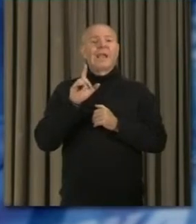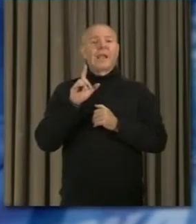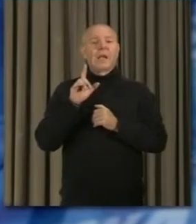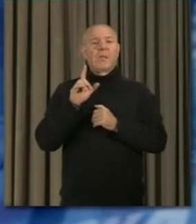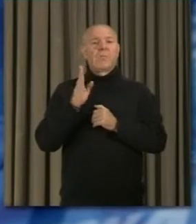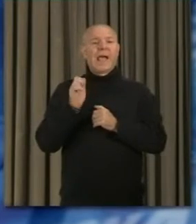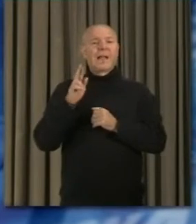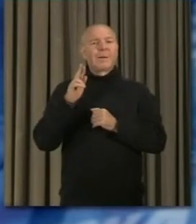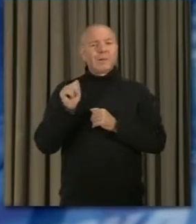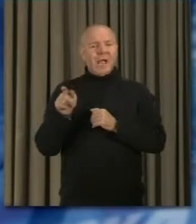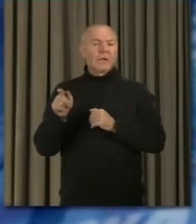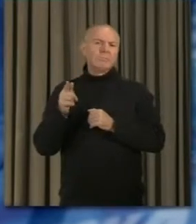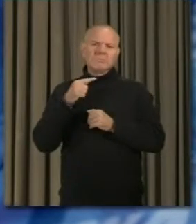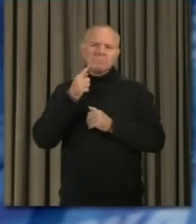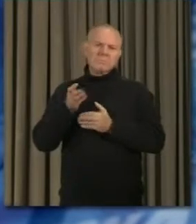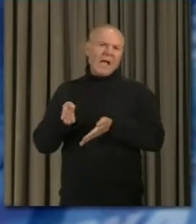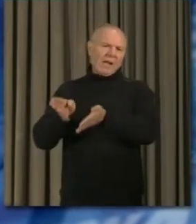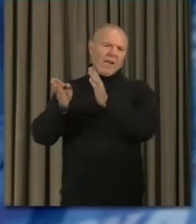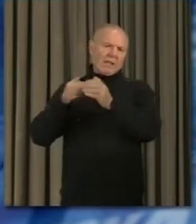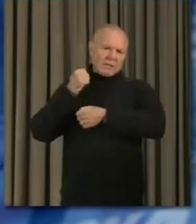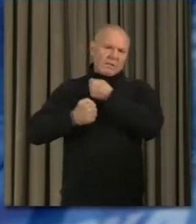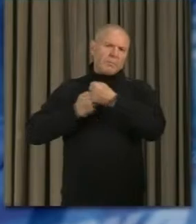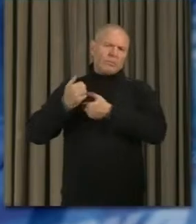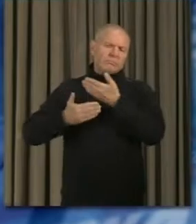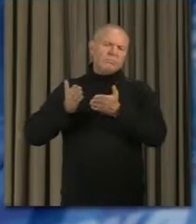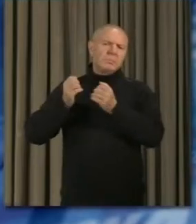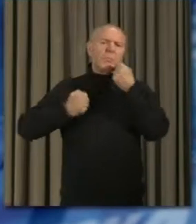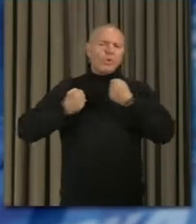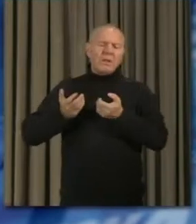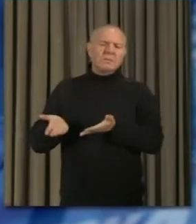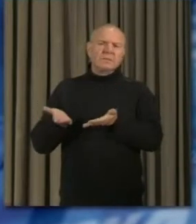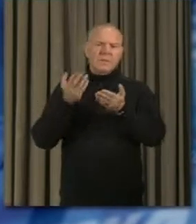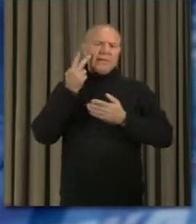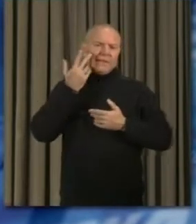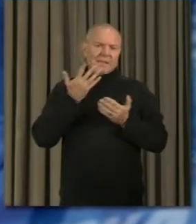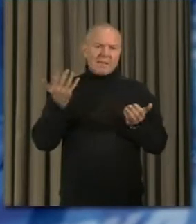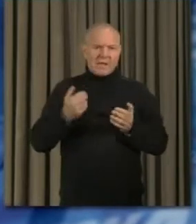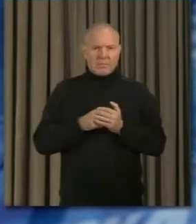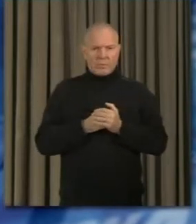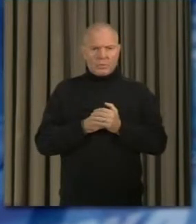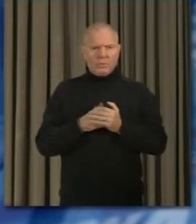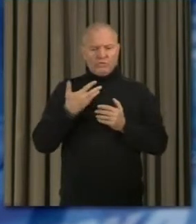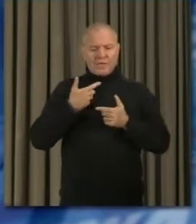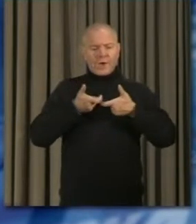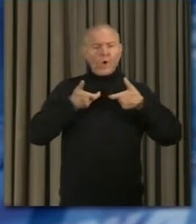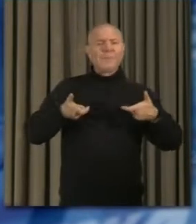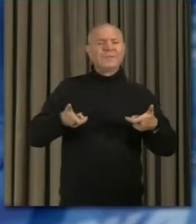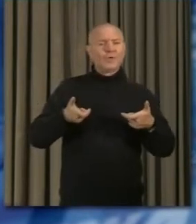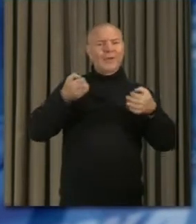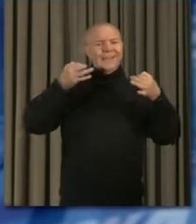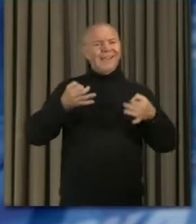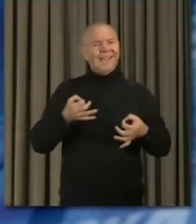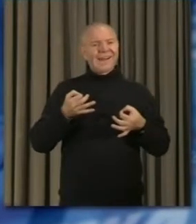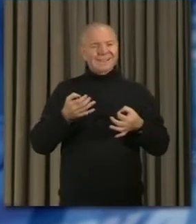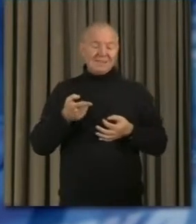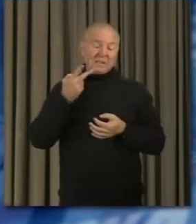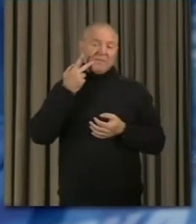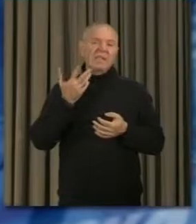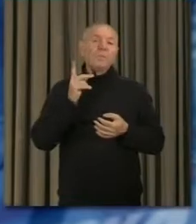tutte le sue rivendicazioni e vedremo perché c'è una commissione di garanzia che stabilirà